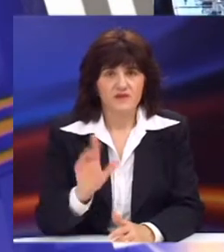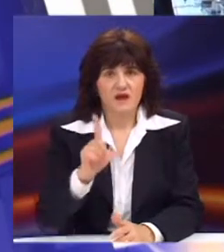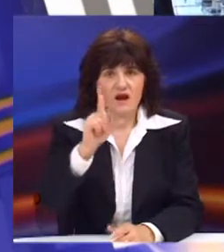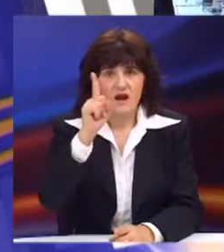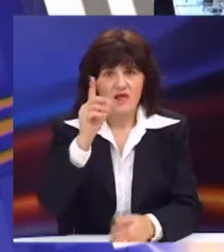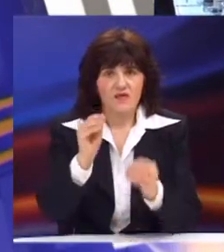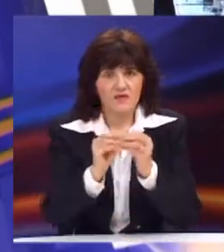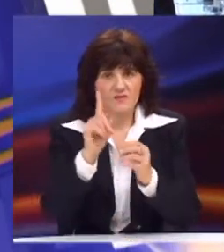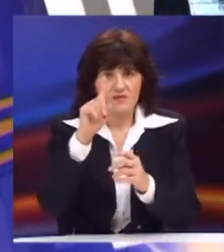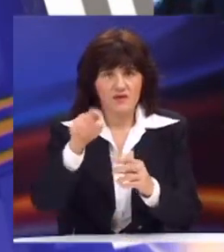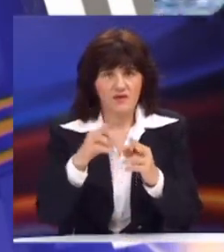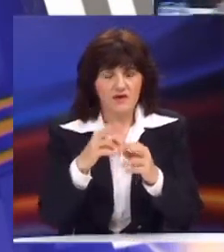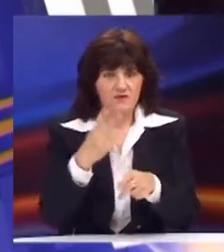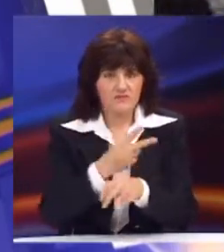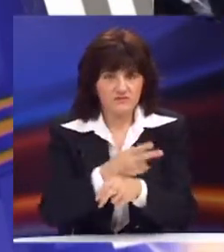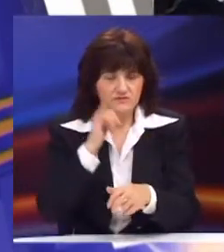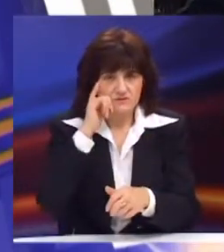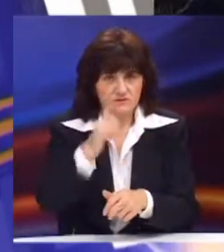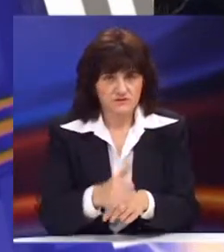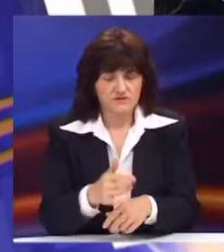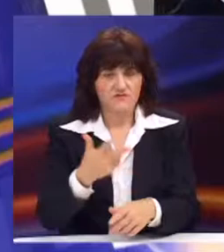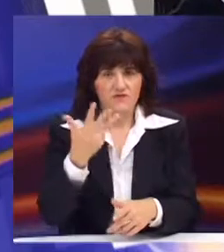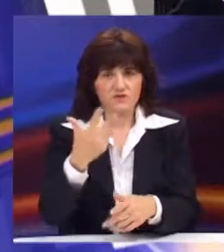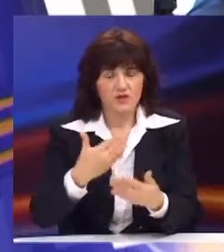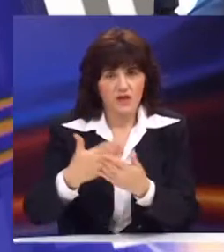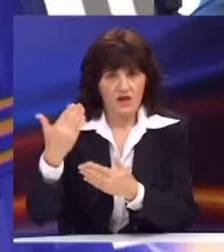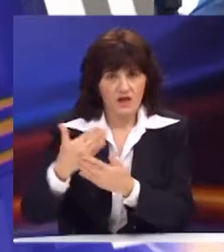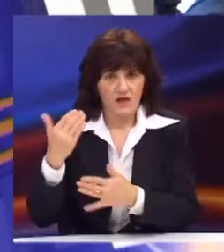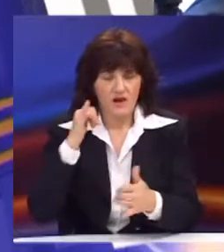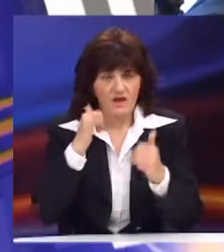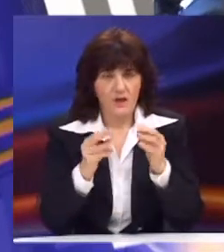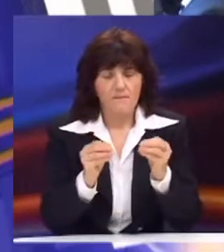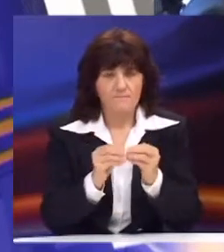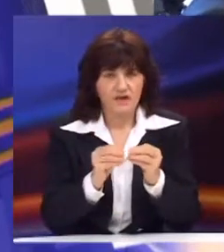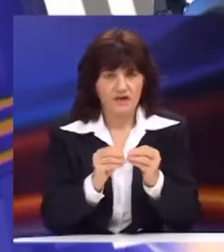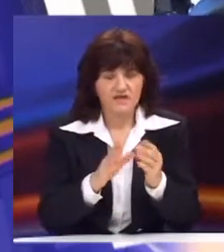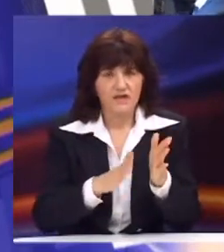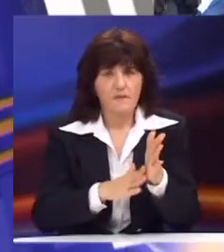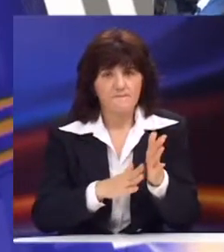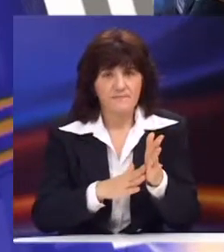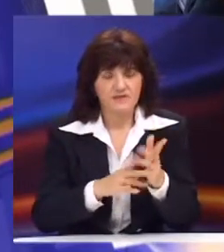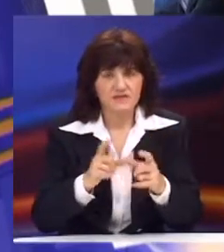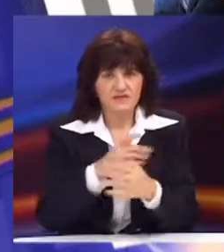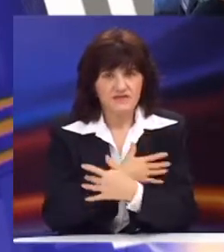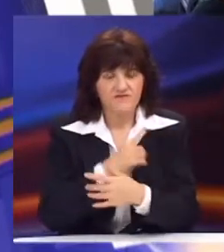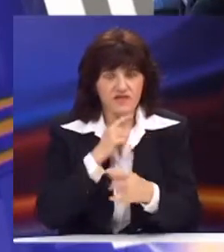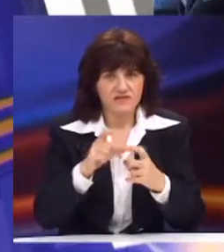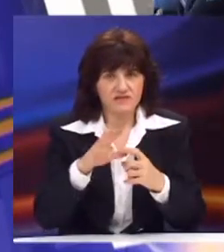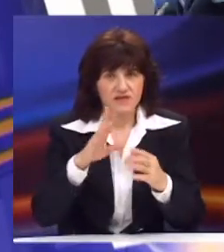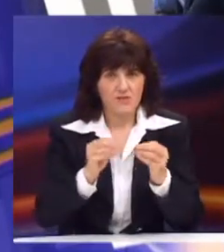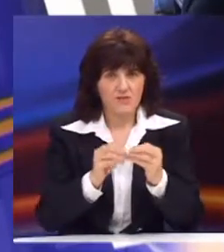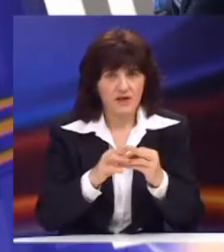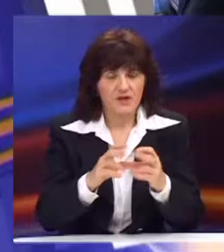Delegaciju iz Libije čini 7 predstavnika lokalnih skupština iz 4 libijska grada, Bengazi, Misurati, Zavija i